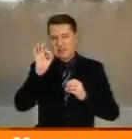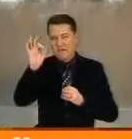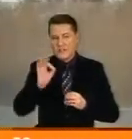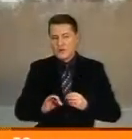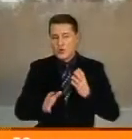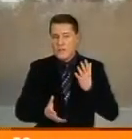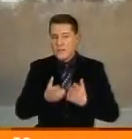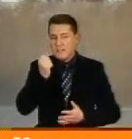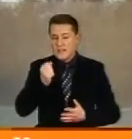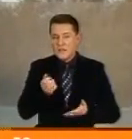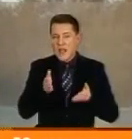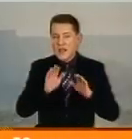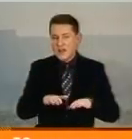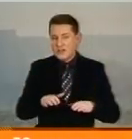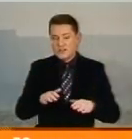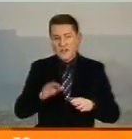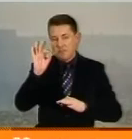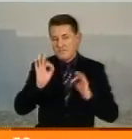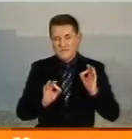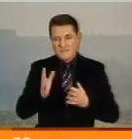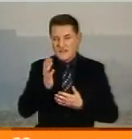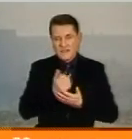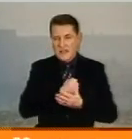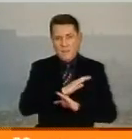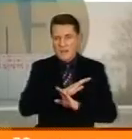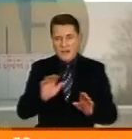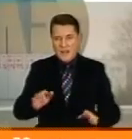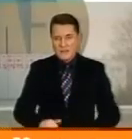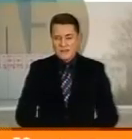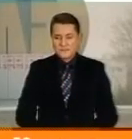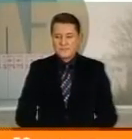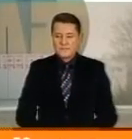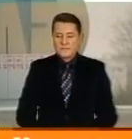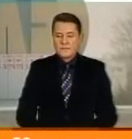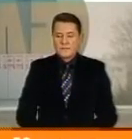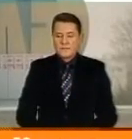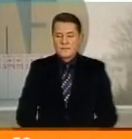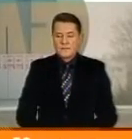підтримки. Решта прохідного бар'єру не подолали. Андрій Почтів, Артем Деженков, програма «Вікна», СТБ.